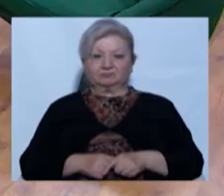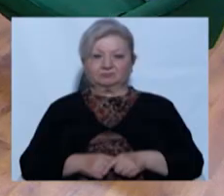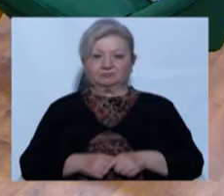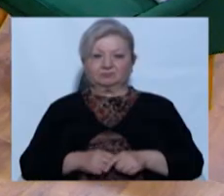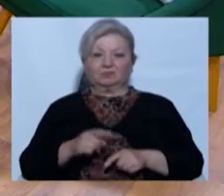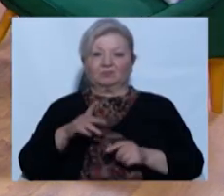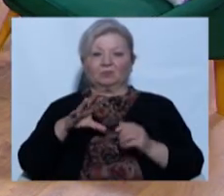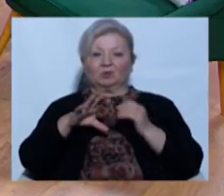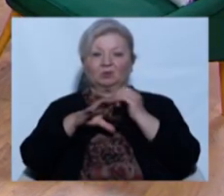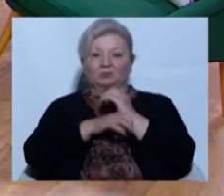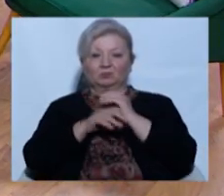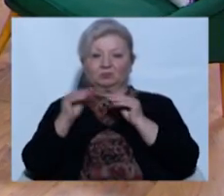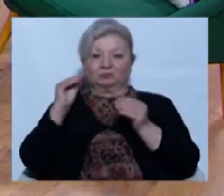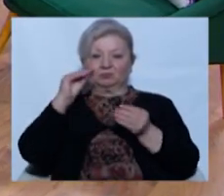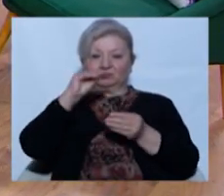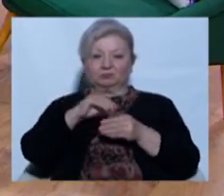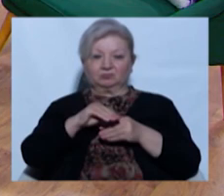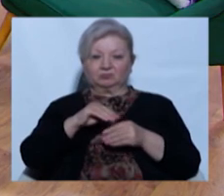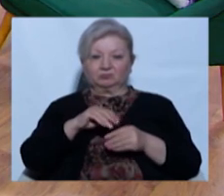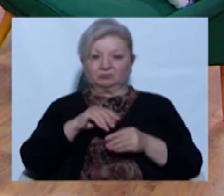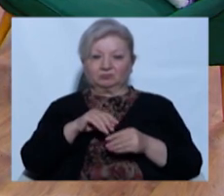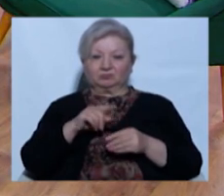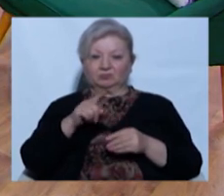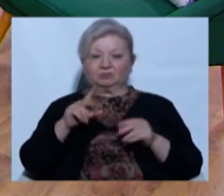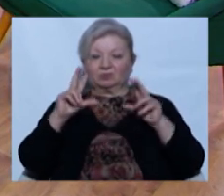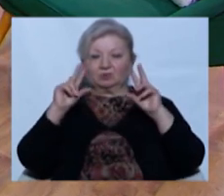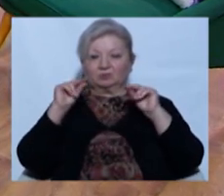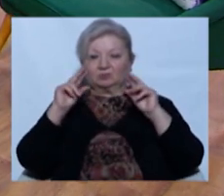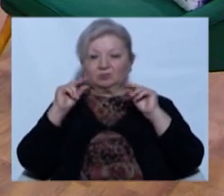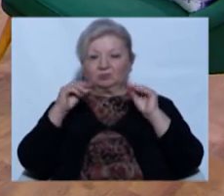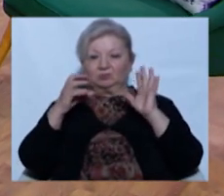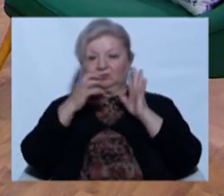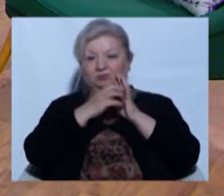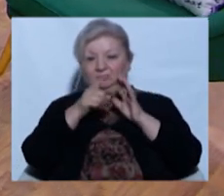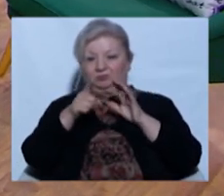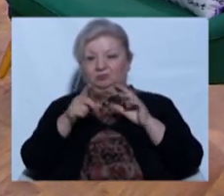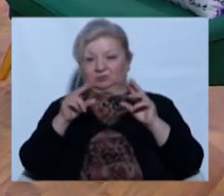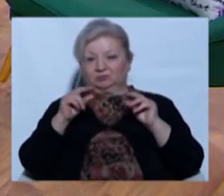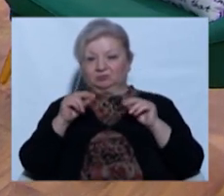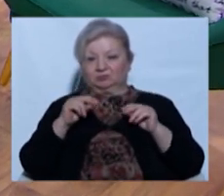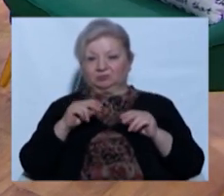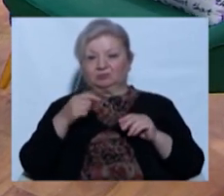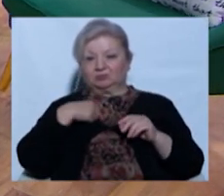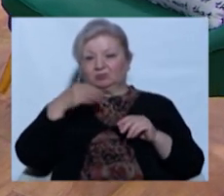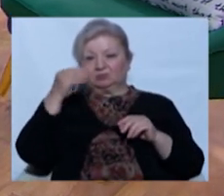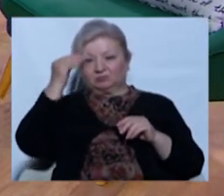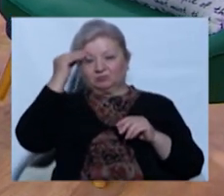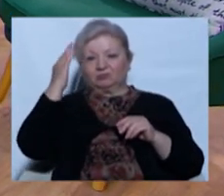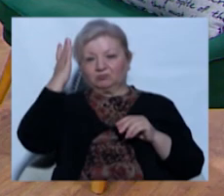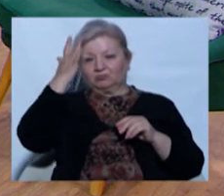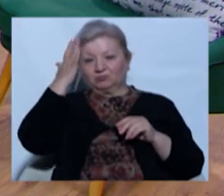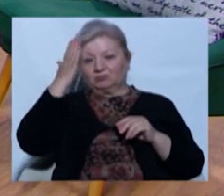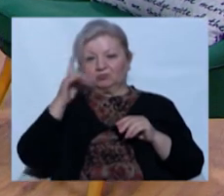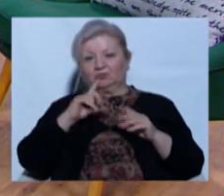ბოლო დეტალი, თითქმის ბოლო დეტალი ეს იქნება მშვიდობის ნიშანი, იმიტომ რომ მე ვოცნებობ რომ სოფლიოში იყოს